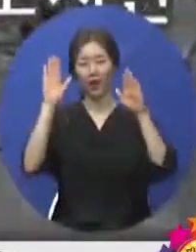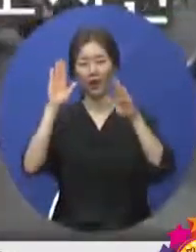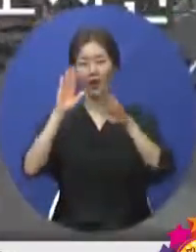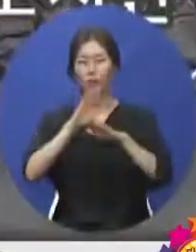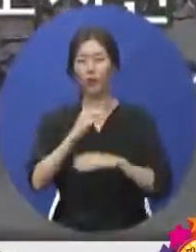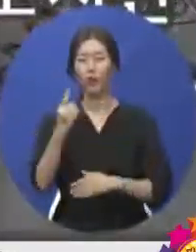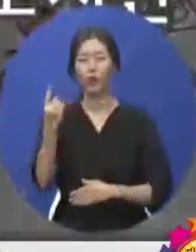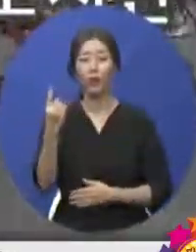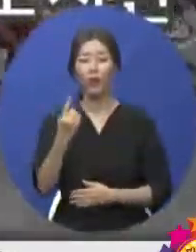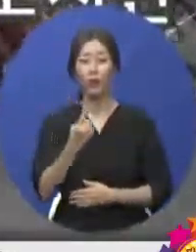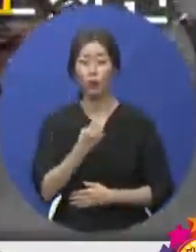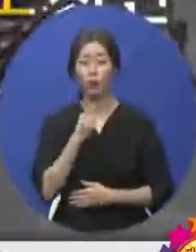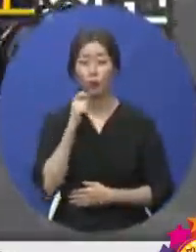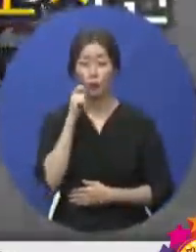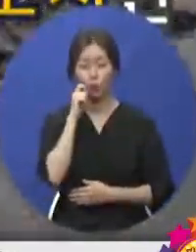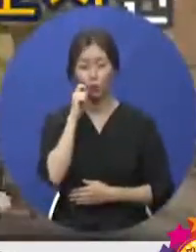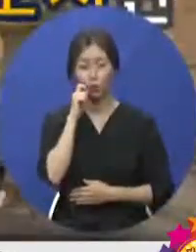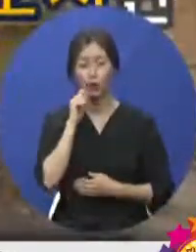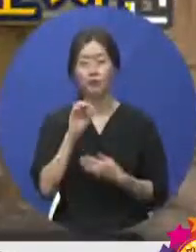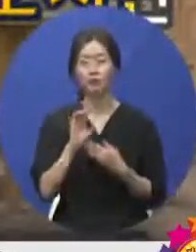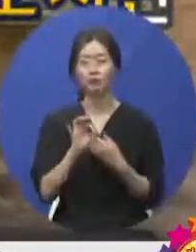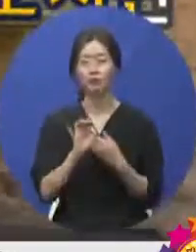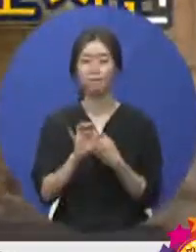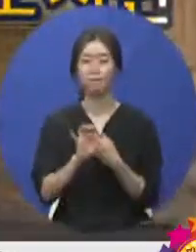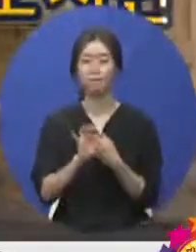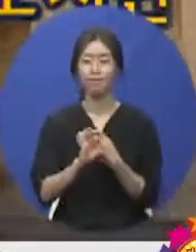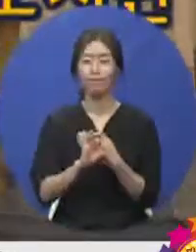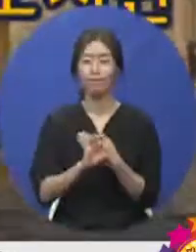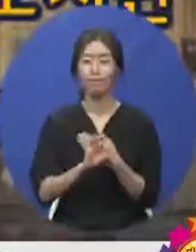밤엔 못 오시며